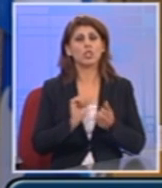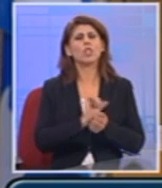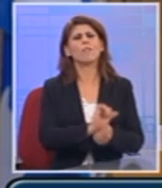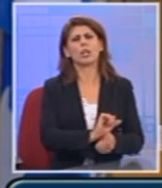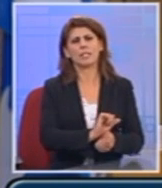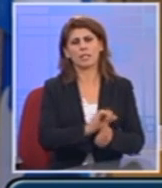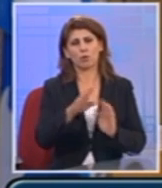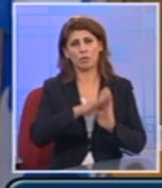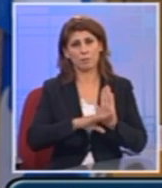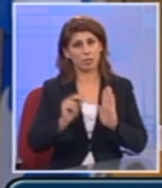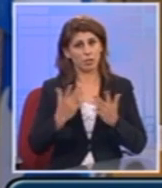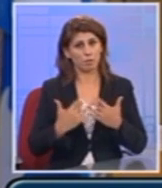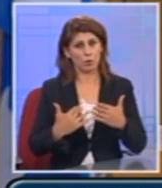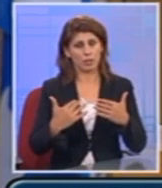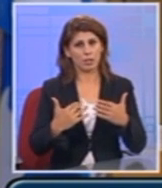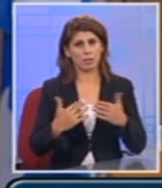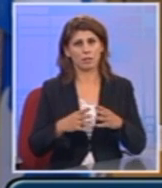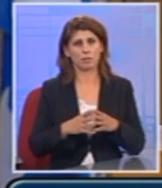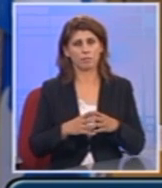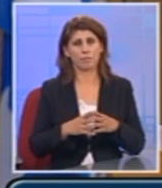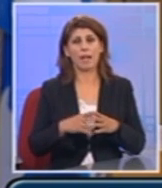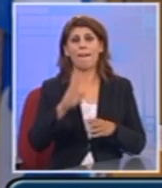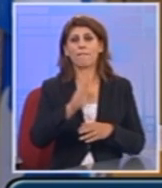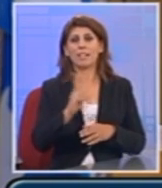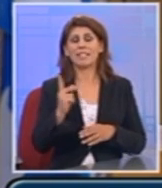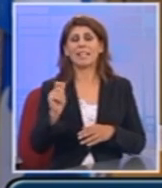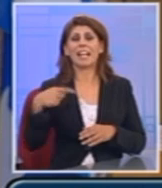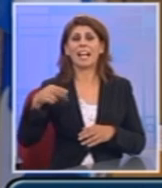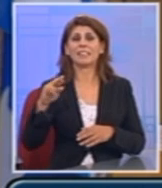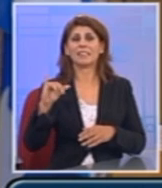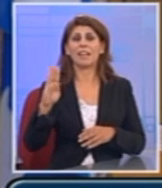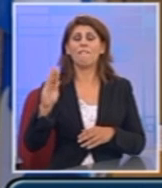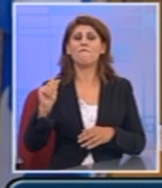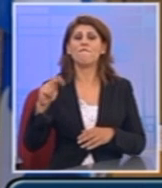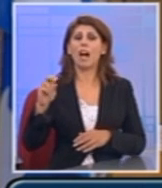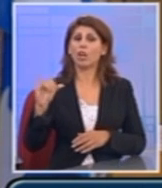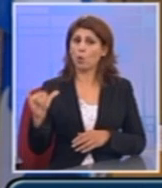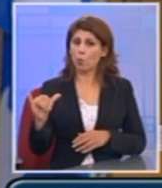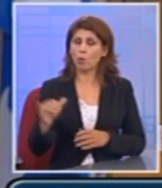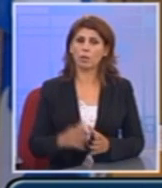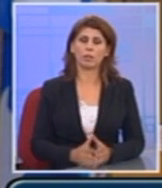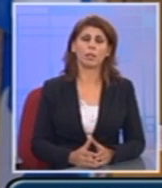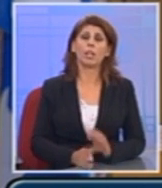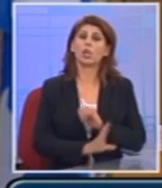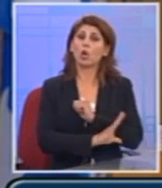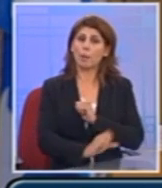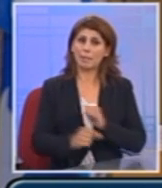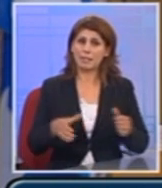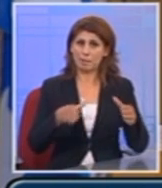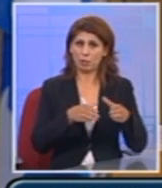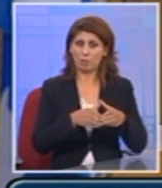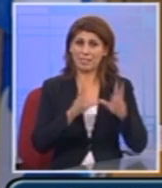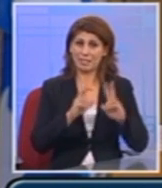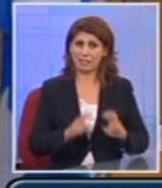συστήματος της βουλής η κυρία βασιλική κατριβάνου καθώς επίσης και ο γραμματέας της επιτροπής της